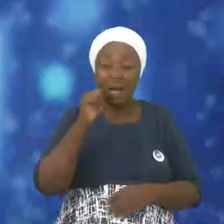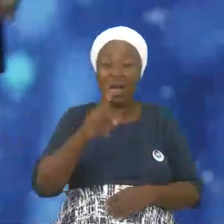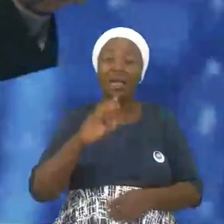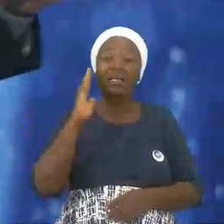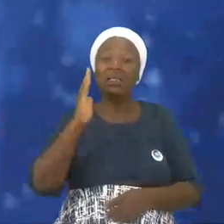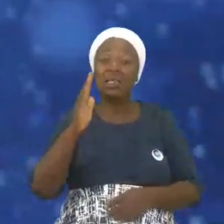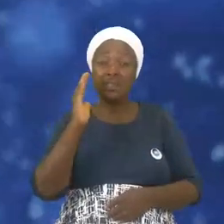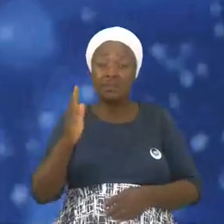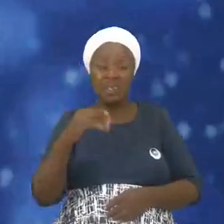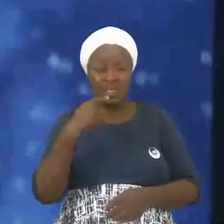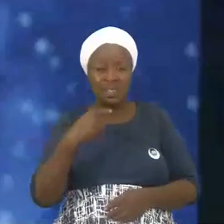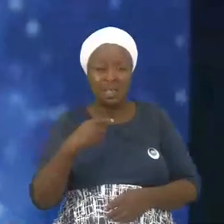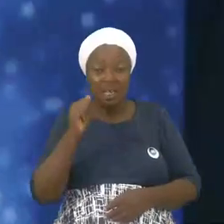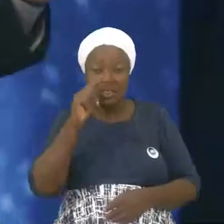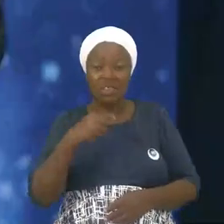son témoignage